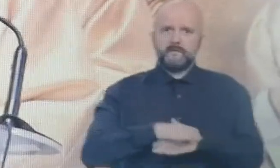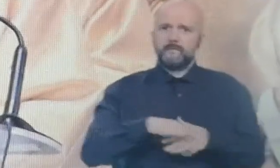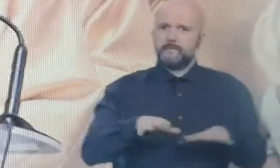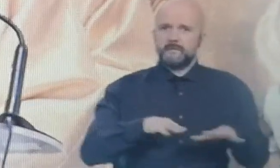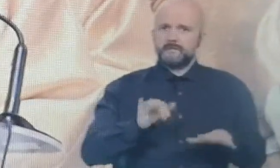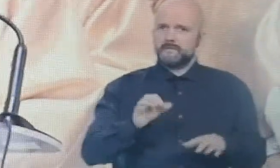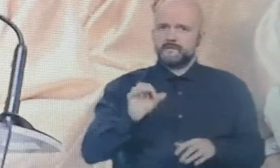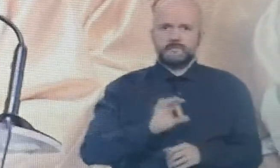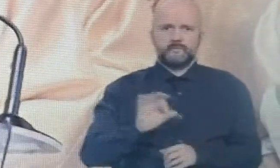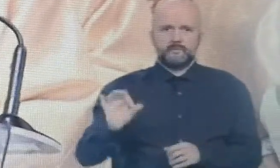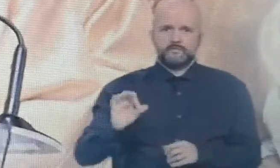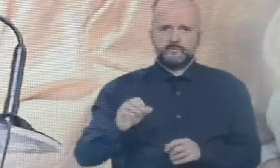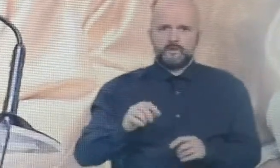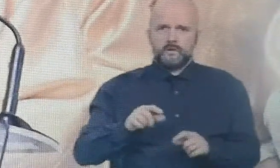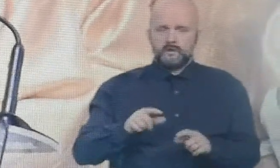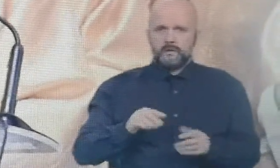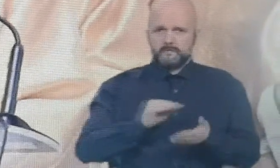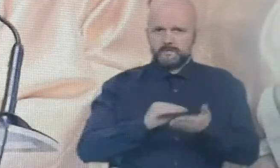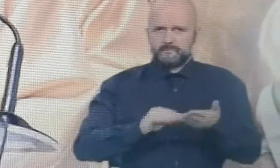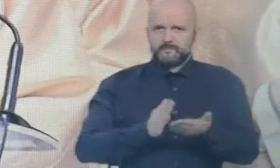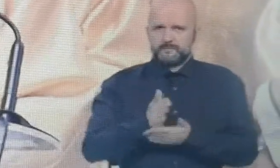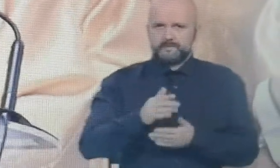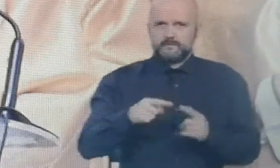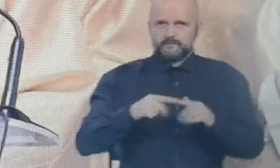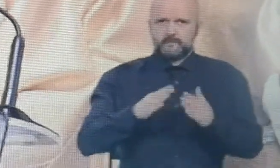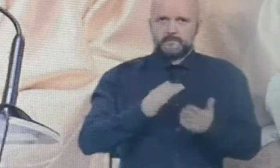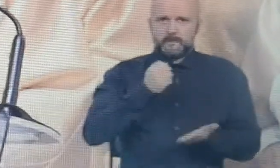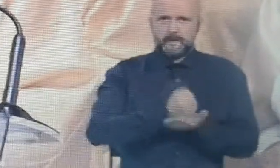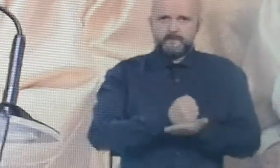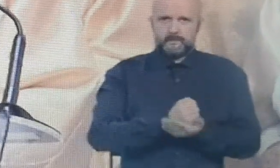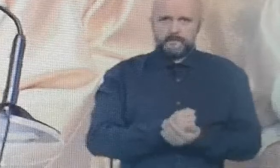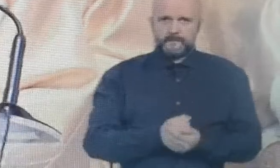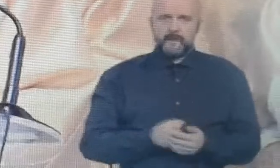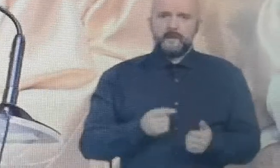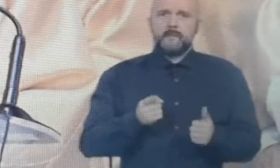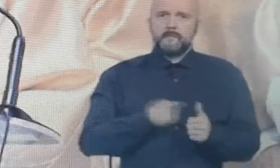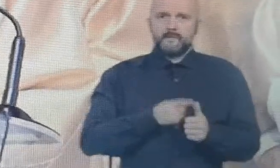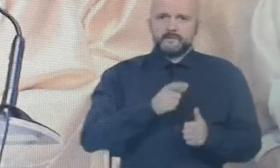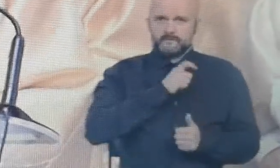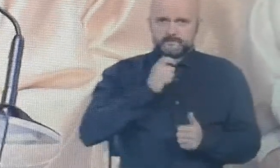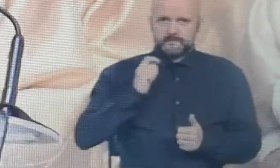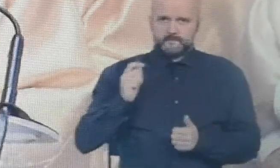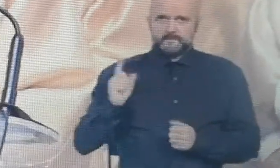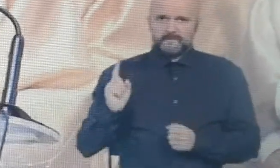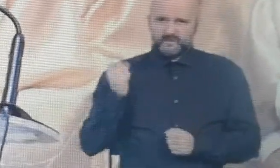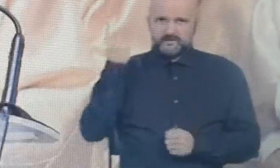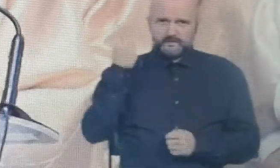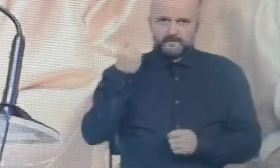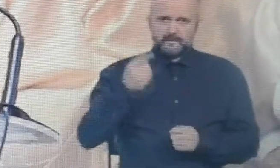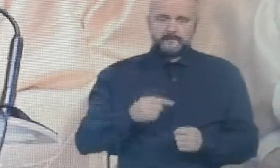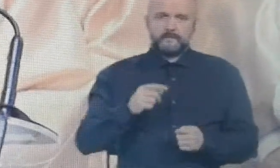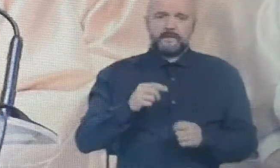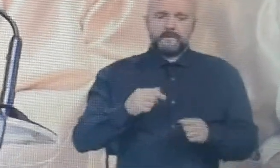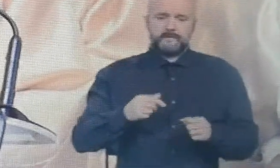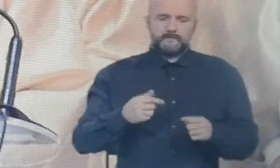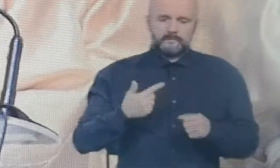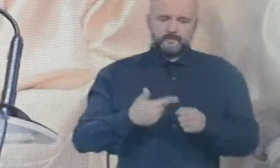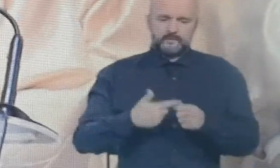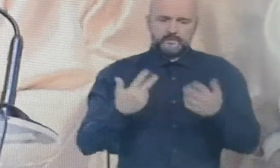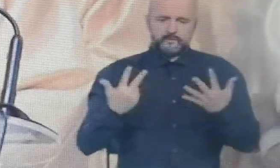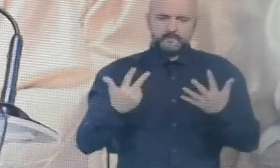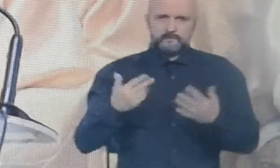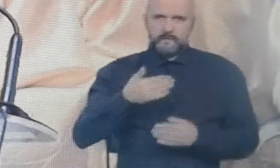sposób określony przez prawo. Mianowicie dla pierwszego dnia 28